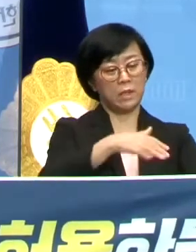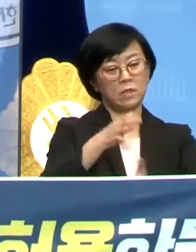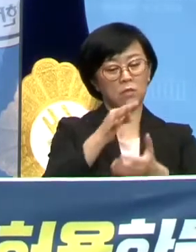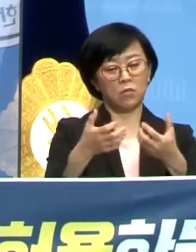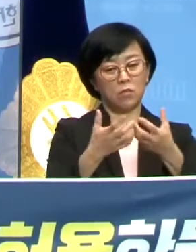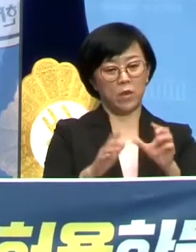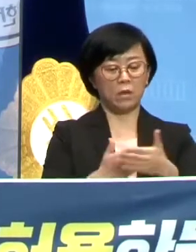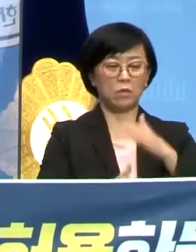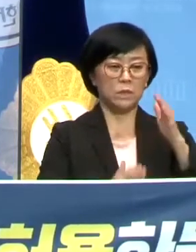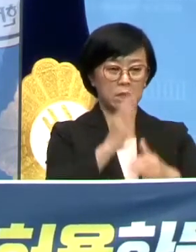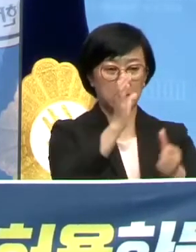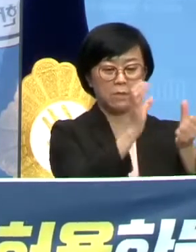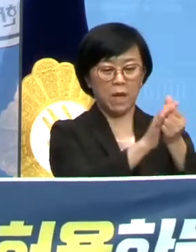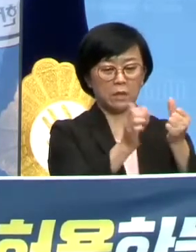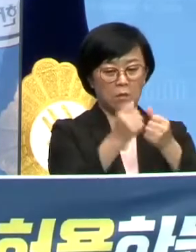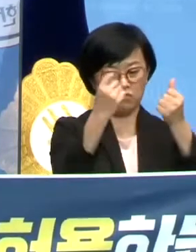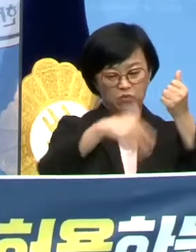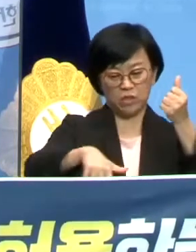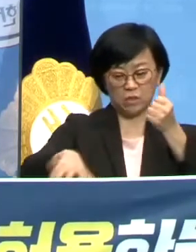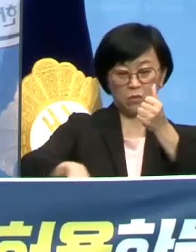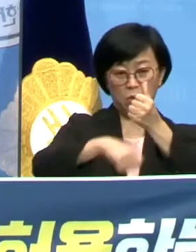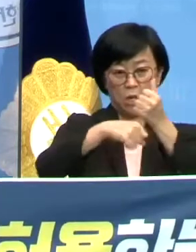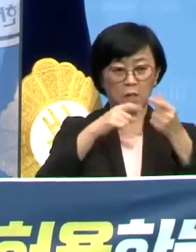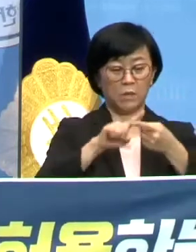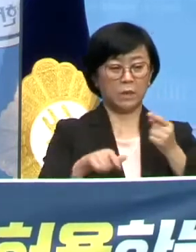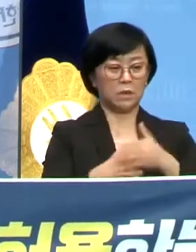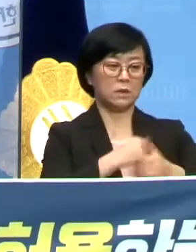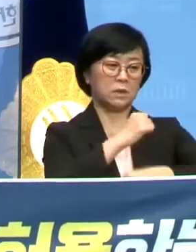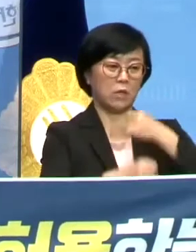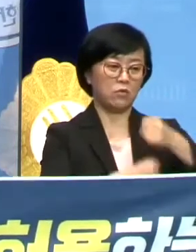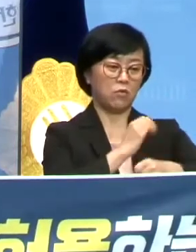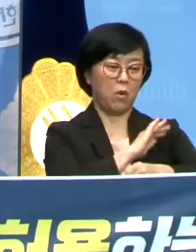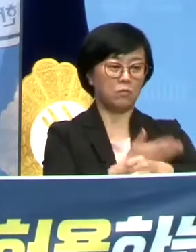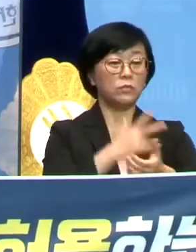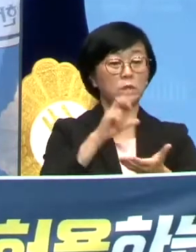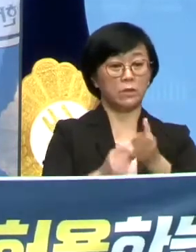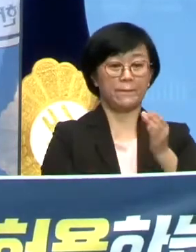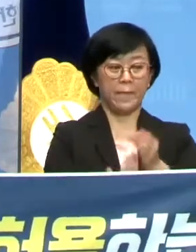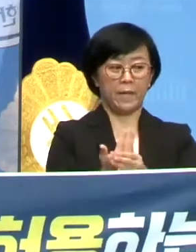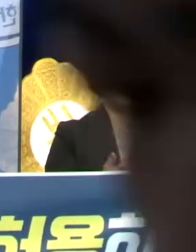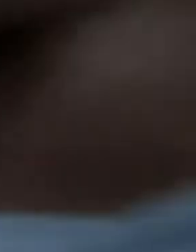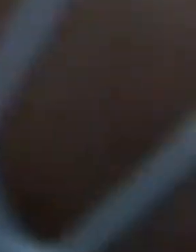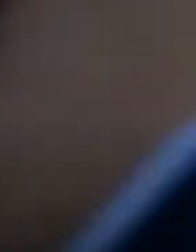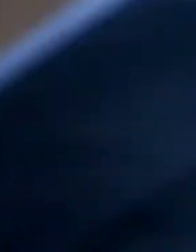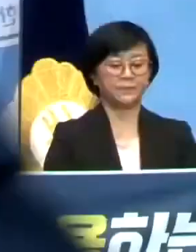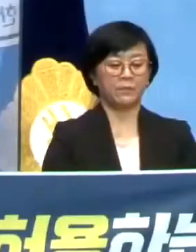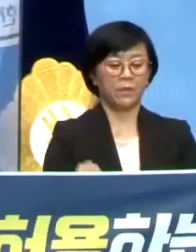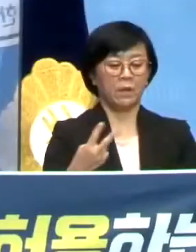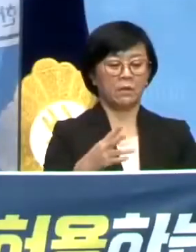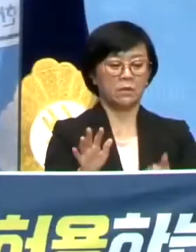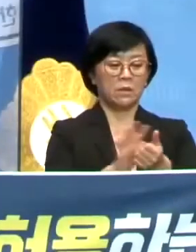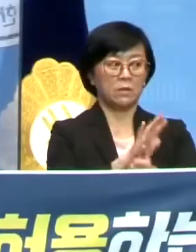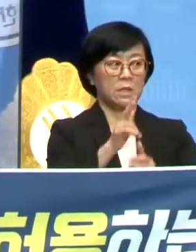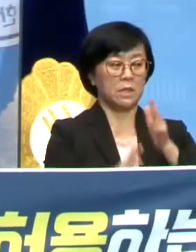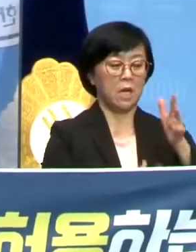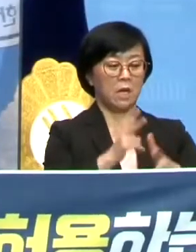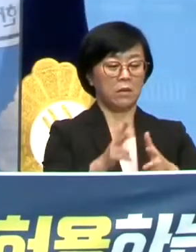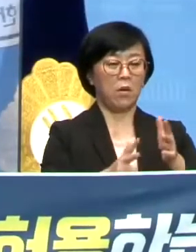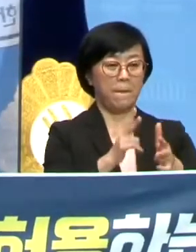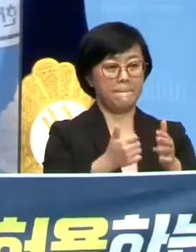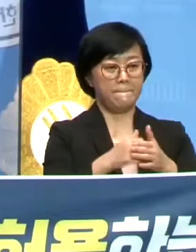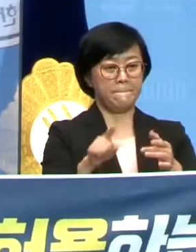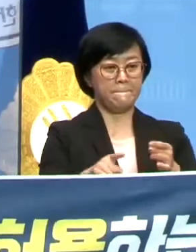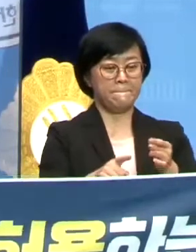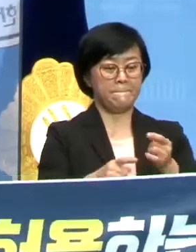부여하여 각 부처를 통제할 수 있도록 하고 있어 부처의 자율권 문제가 발생할 수 있습니다 그리고 서비스 산업 발전 기법 에서